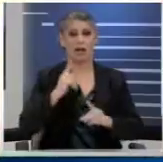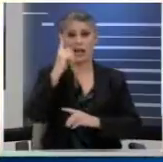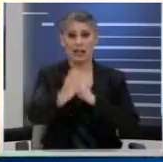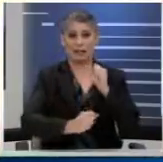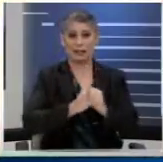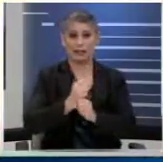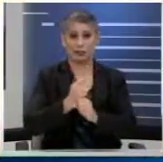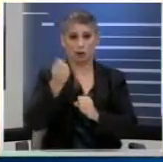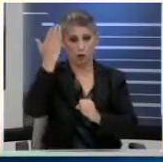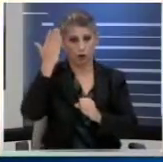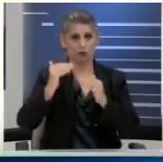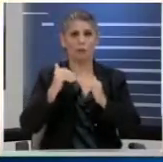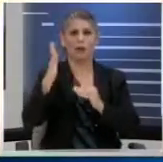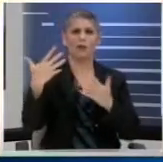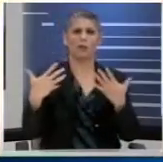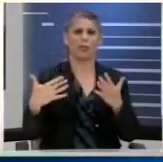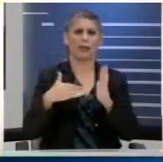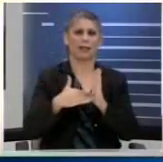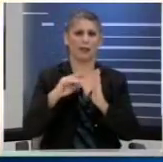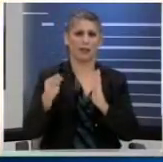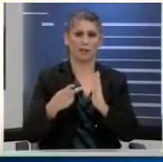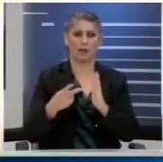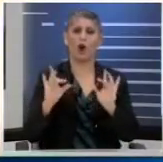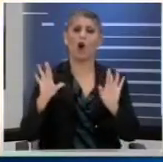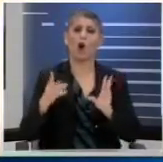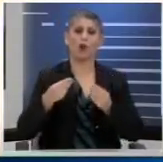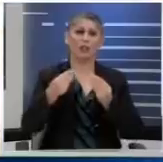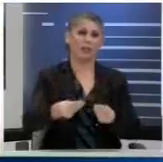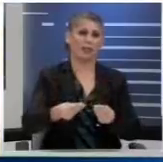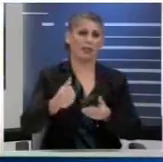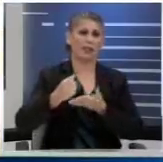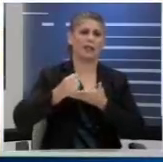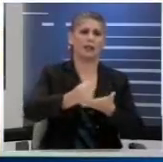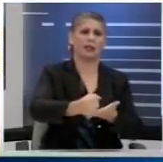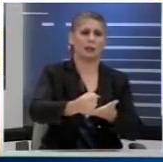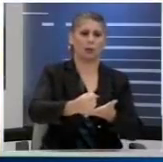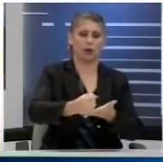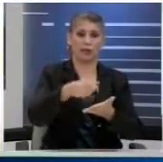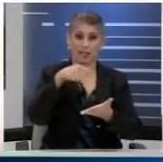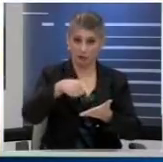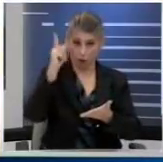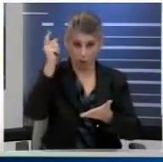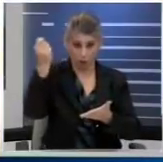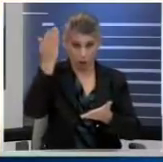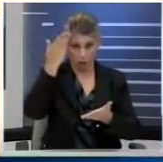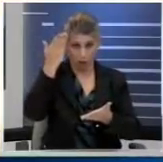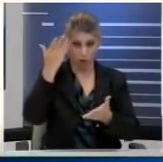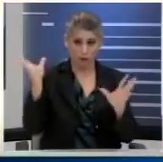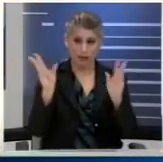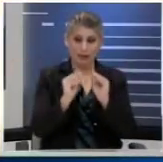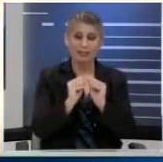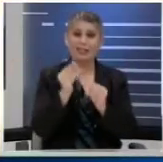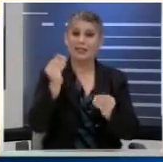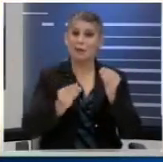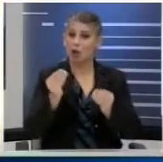κόστος άνω των 10.000 ευρώ, χωρίς να δίνει υποτροφίες. Αν σε αυτό το κόστος συνυπολογίσει